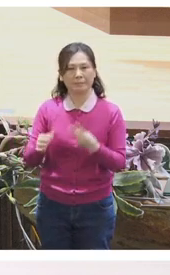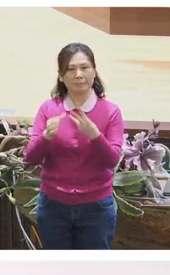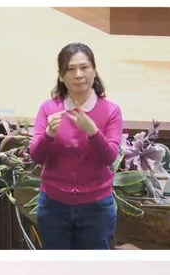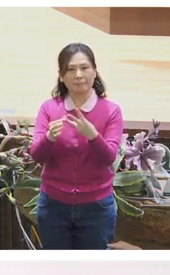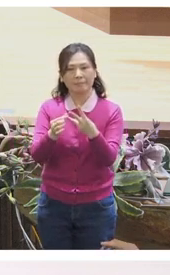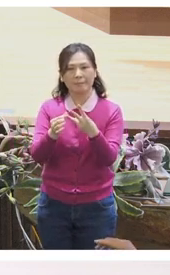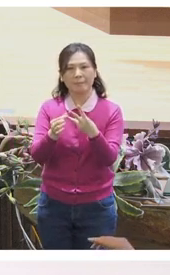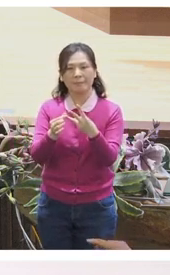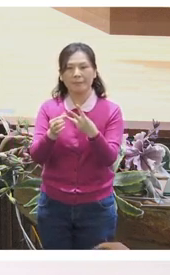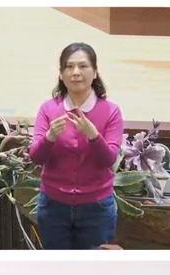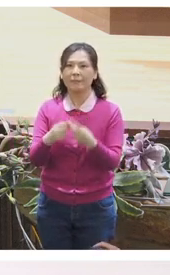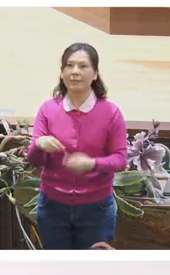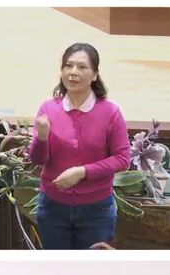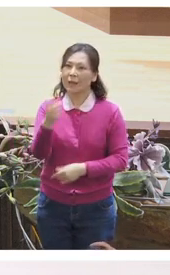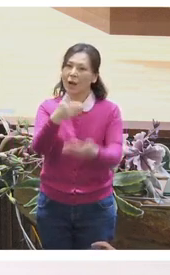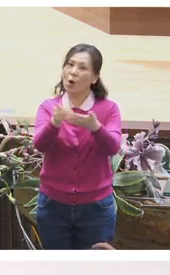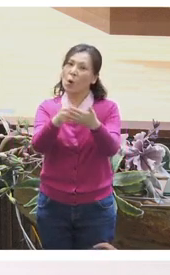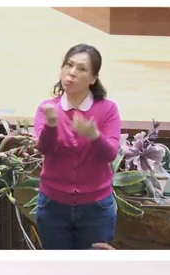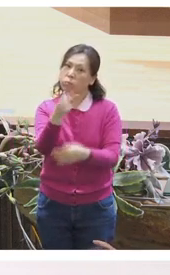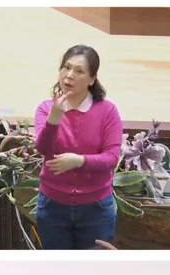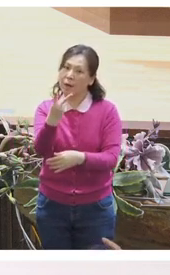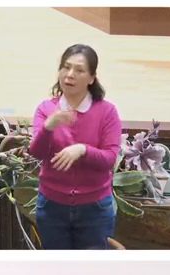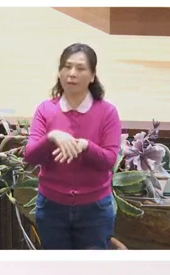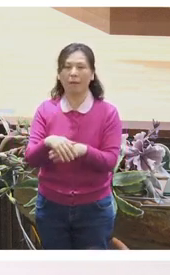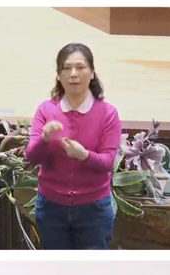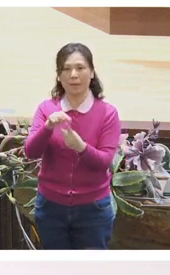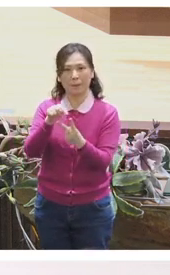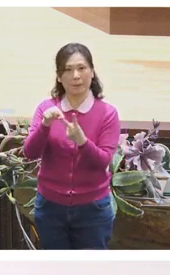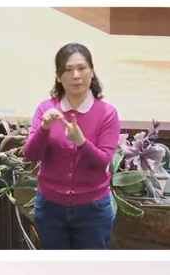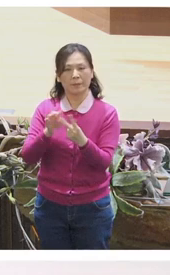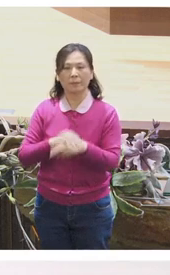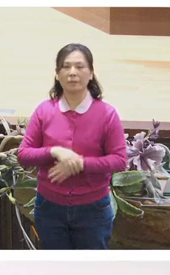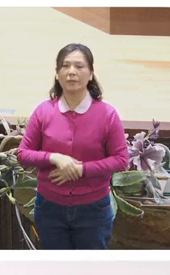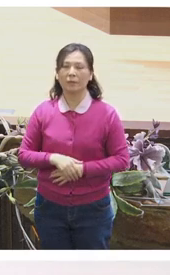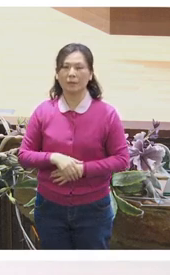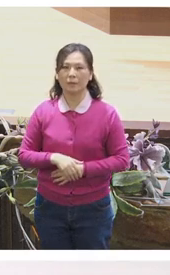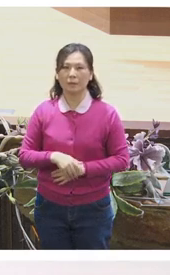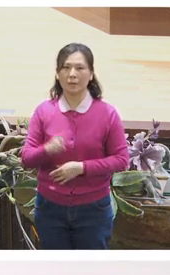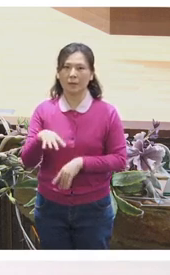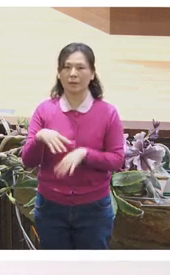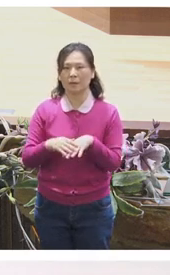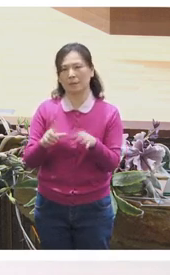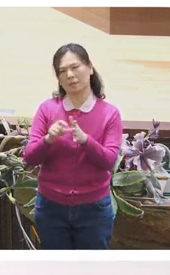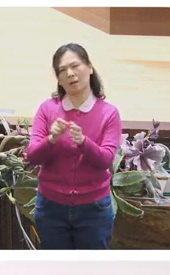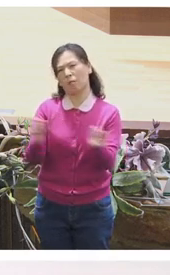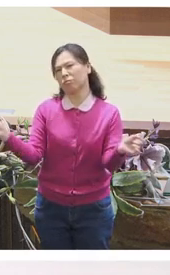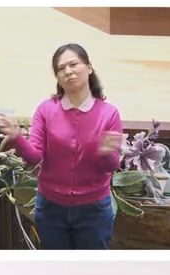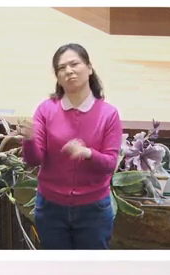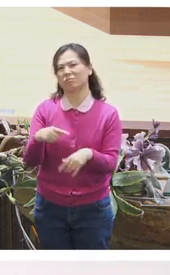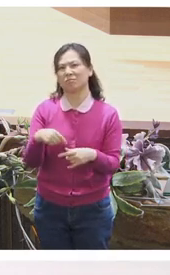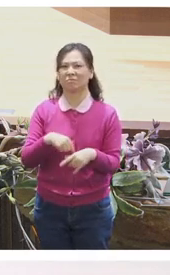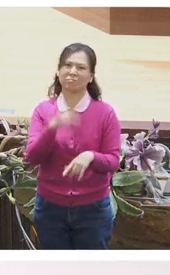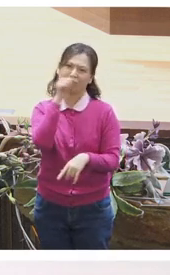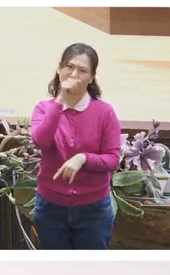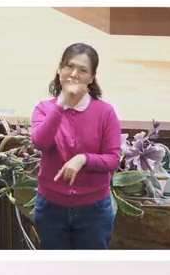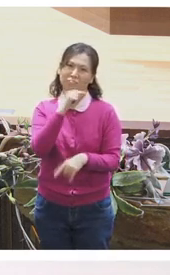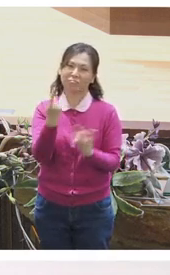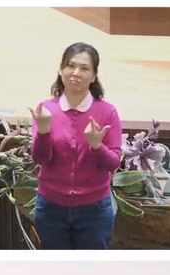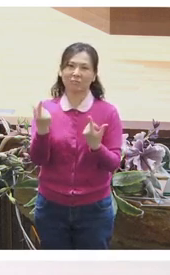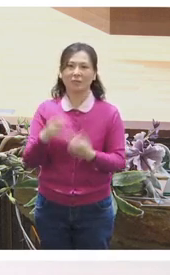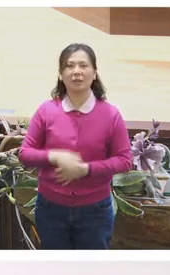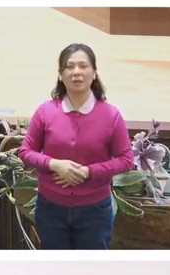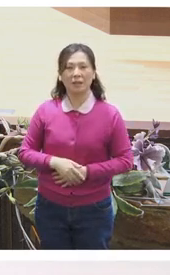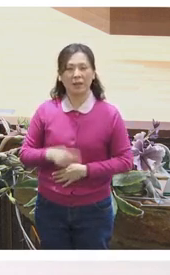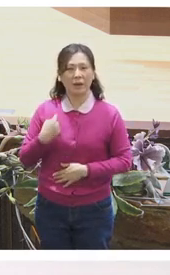就是两种版本的图卡哦，那这个也是其实好一阵子以来都是这样子。那 我具体的建议就是